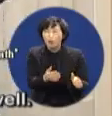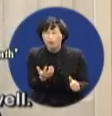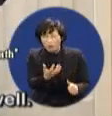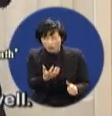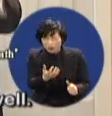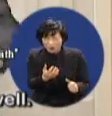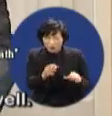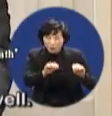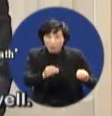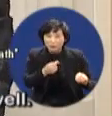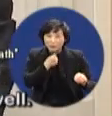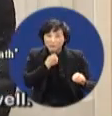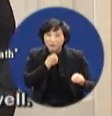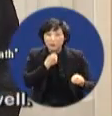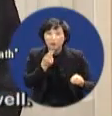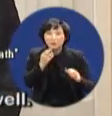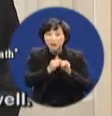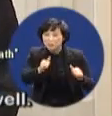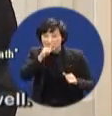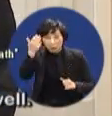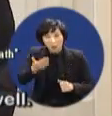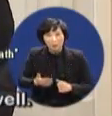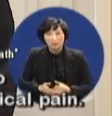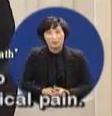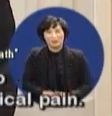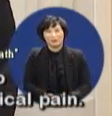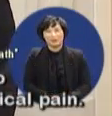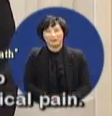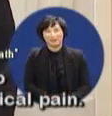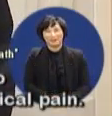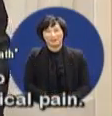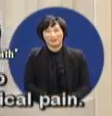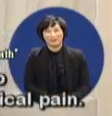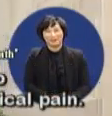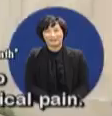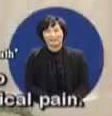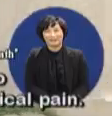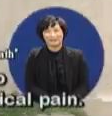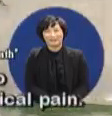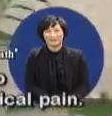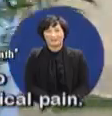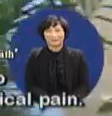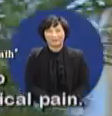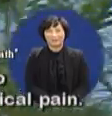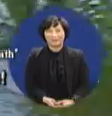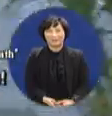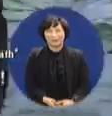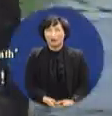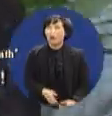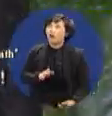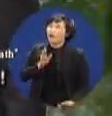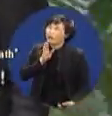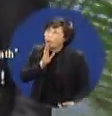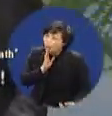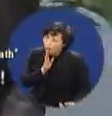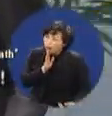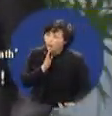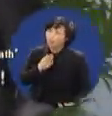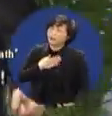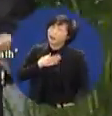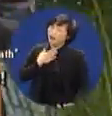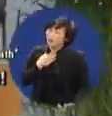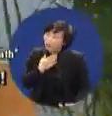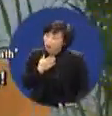고통에서 벗어나고 싶지 않은 사람이 어디냐 이 말이오. 어디 있느냐? 예, 낫기를 원합니다.